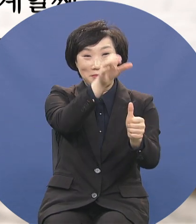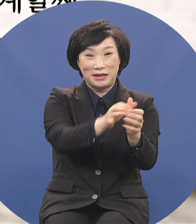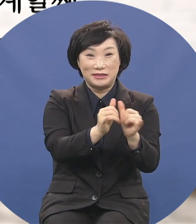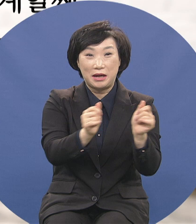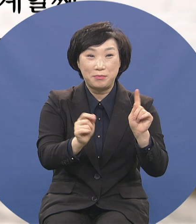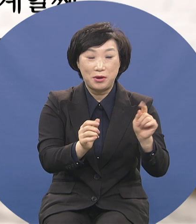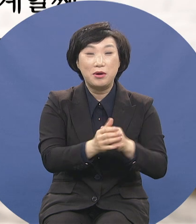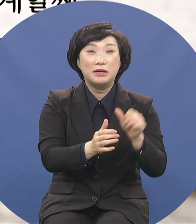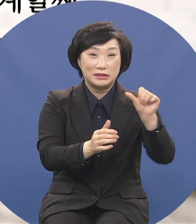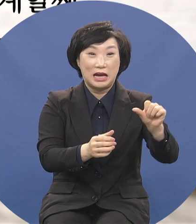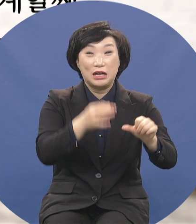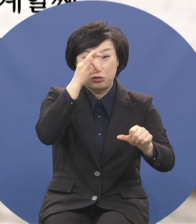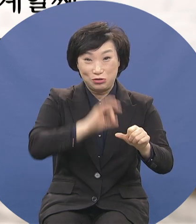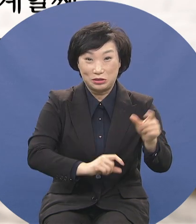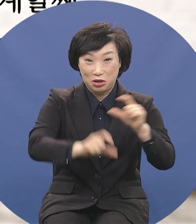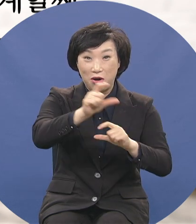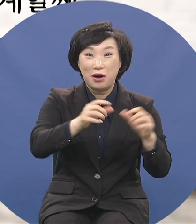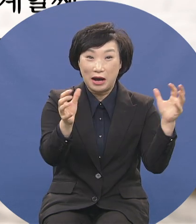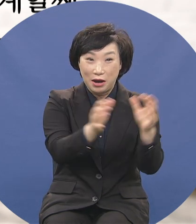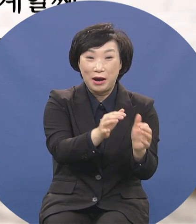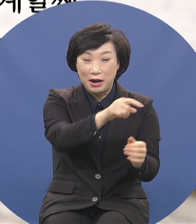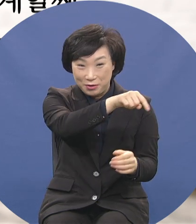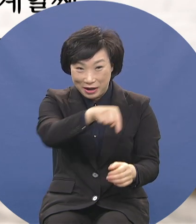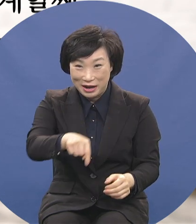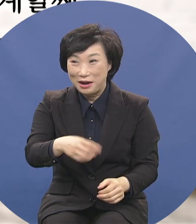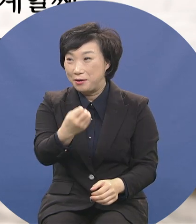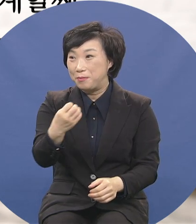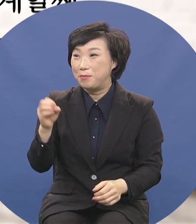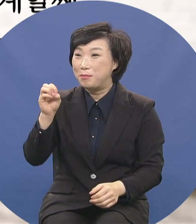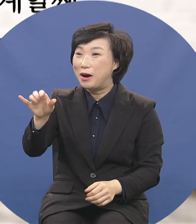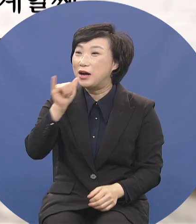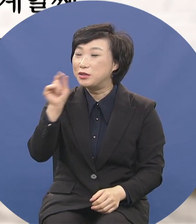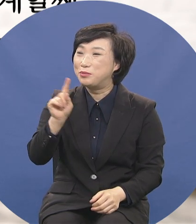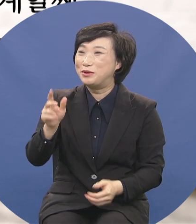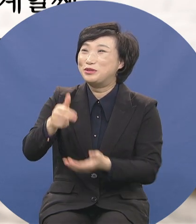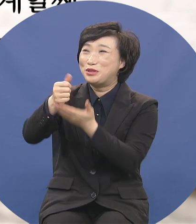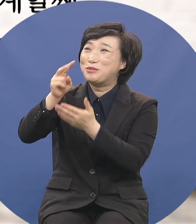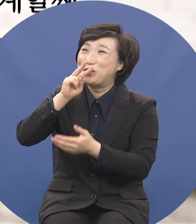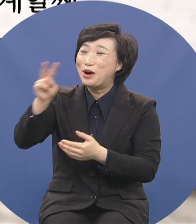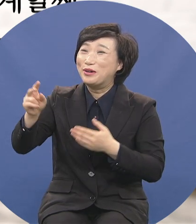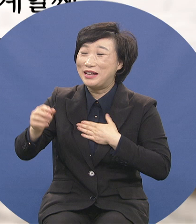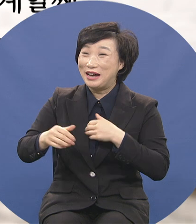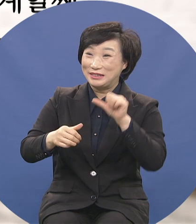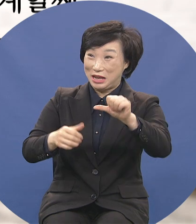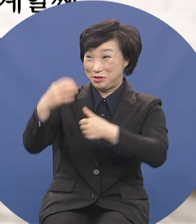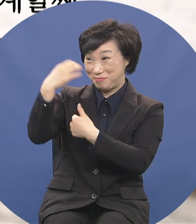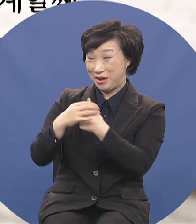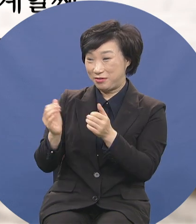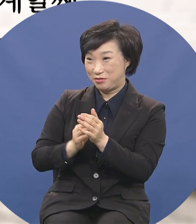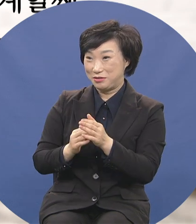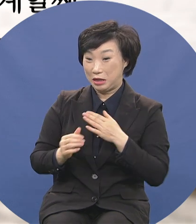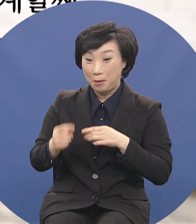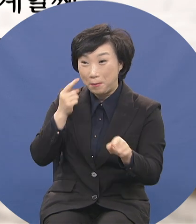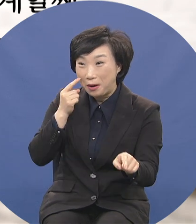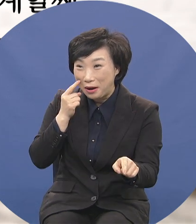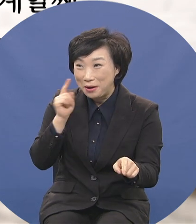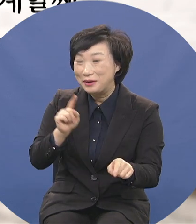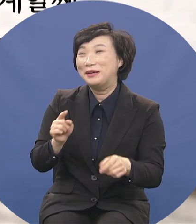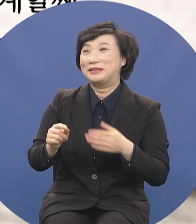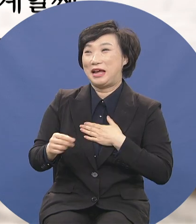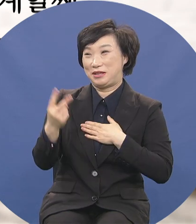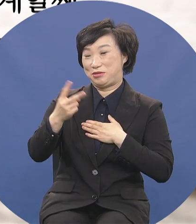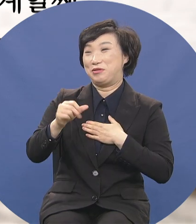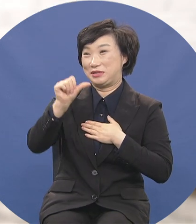자는 5달란트를 더 가지고 와서 가로되 주여 내게 5달란트를 주셨는데 보소서 내가